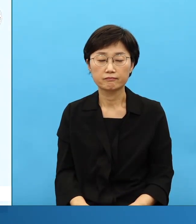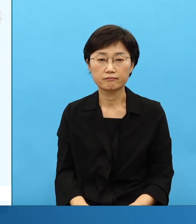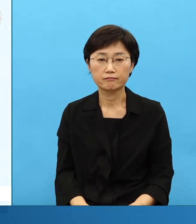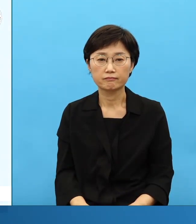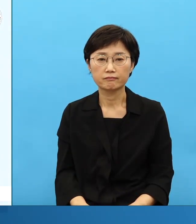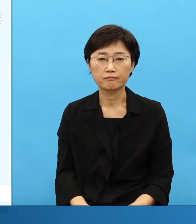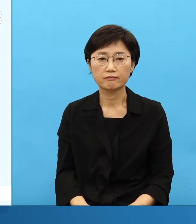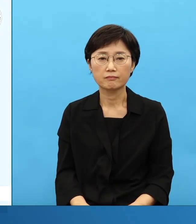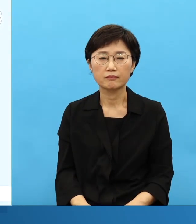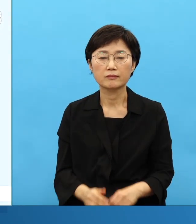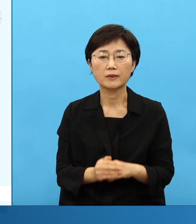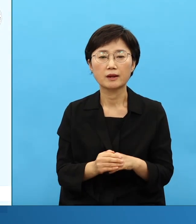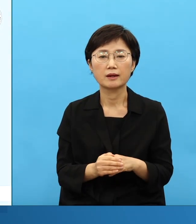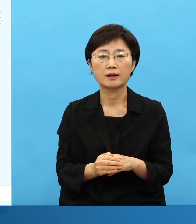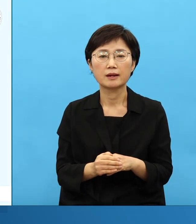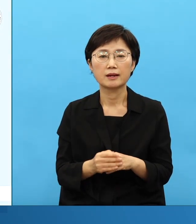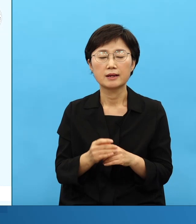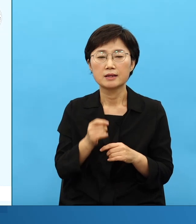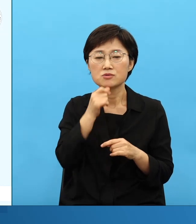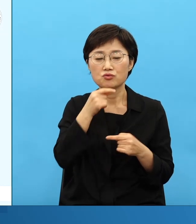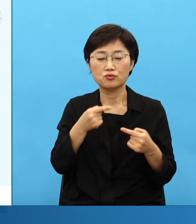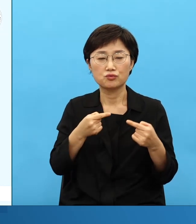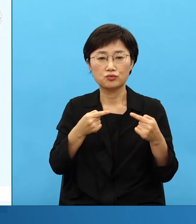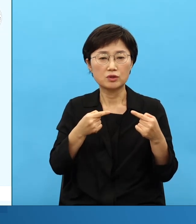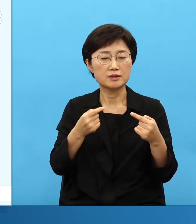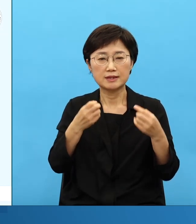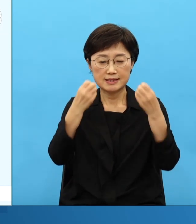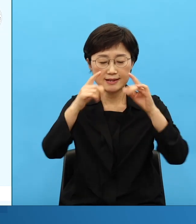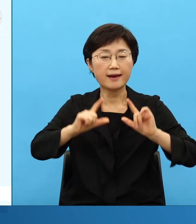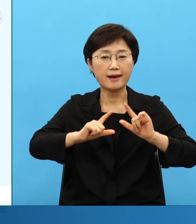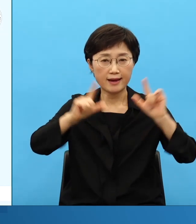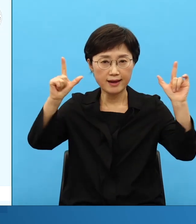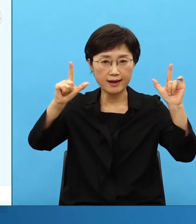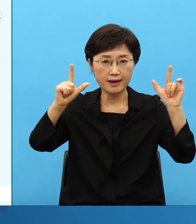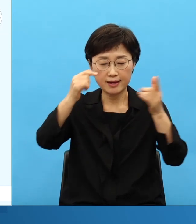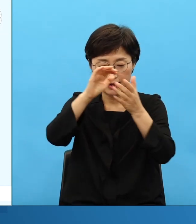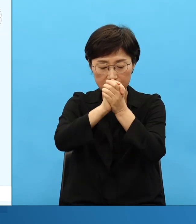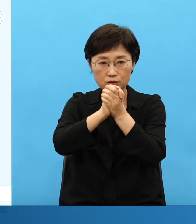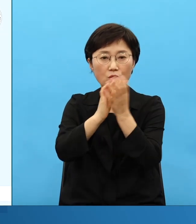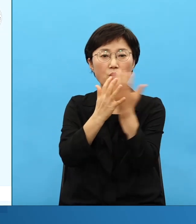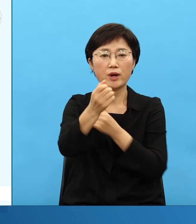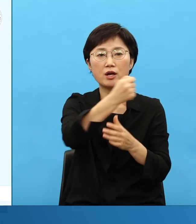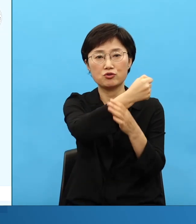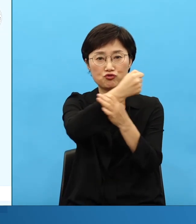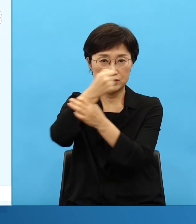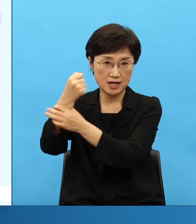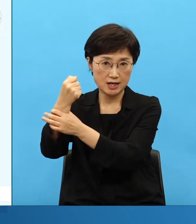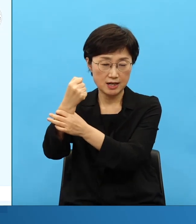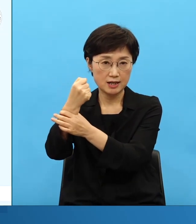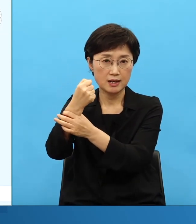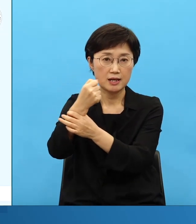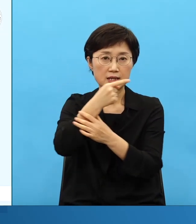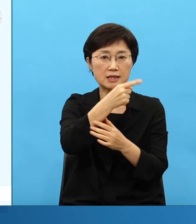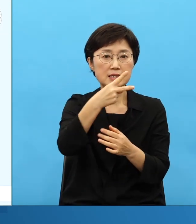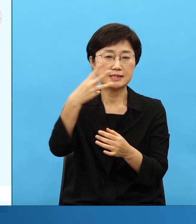제123 RTC 응답 25회 주제로 열리는 원단기도회는 1강이 하나님의 시간표, 2강이 하나님의 것이란 제목으로